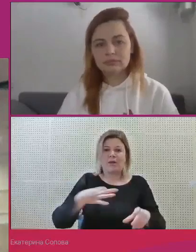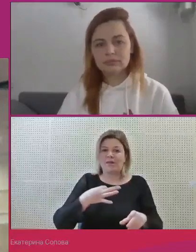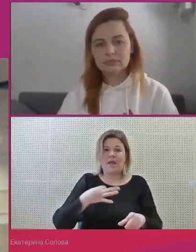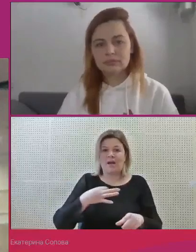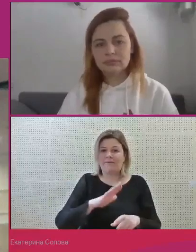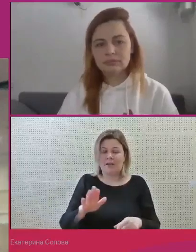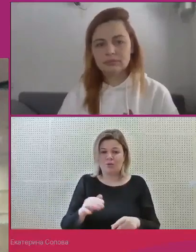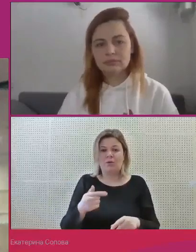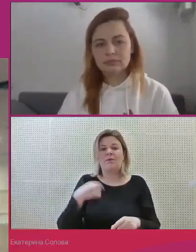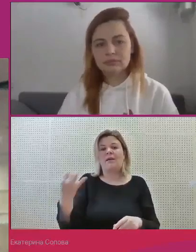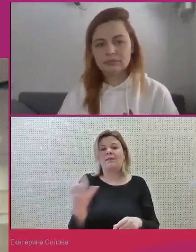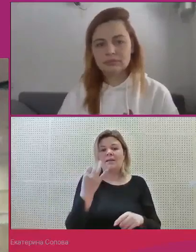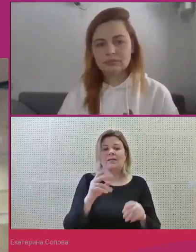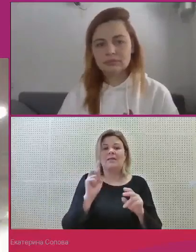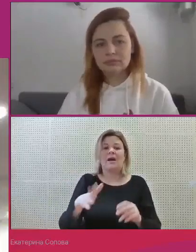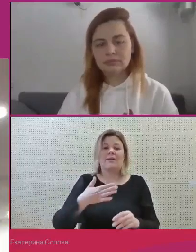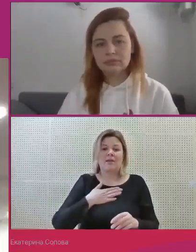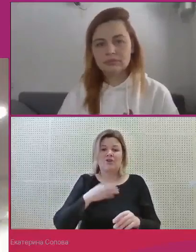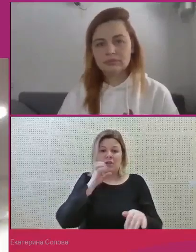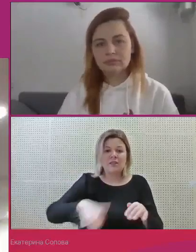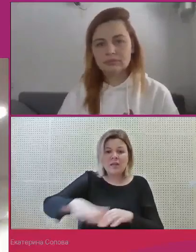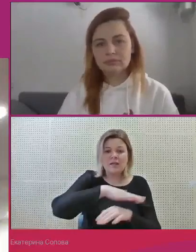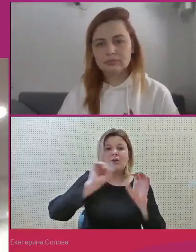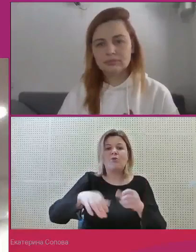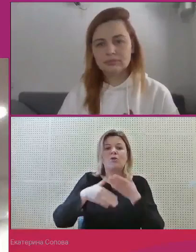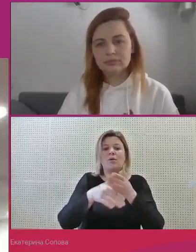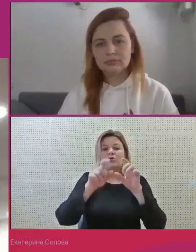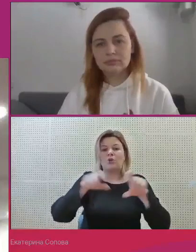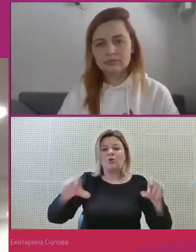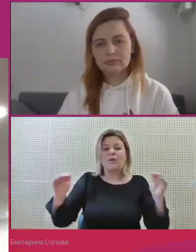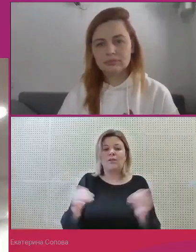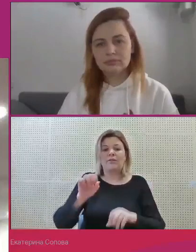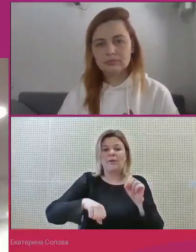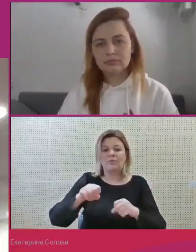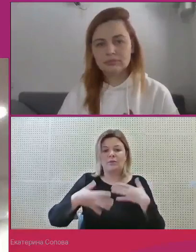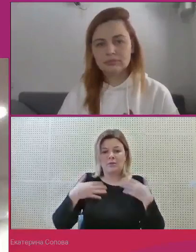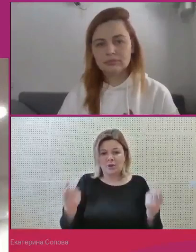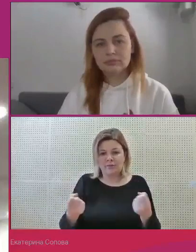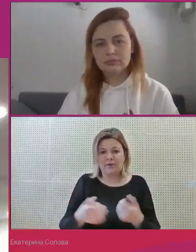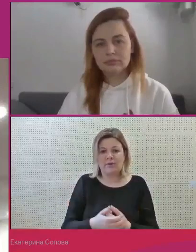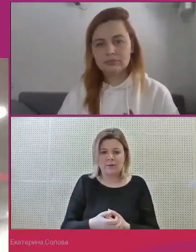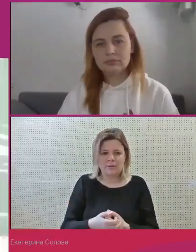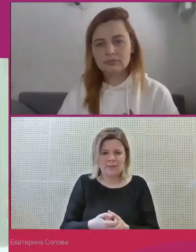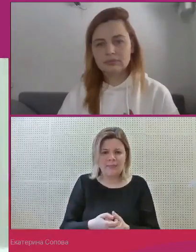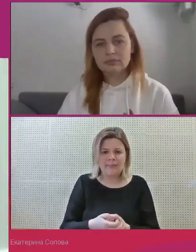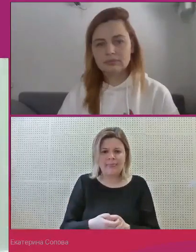осуществляется помощь людям с ограниченными возможностями, как, в частности, я могу в этом участвовать и помочь этим